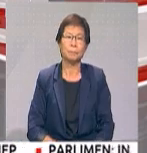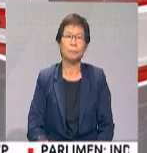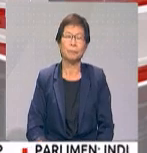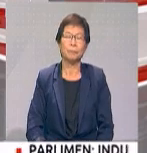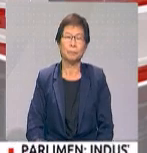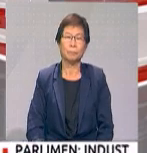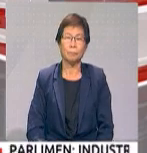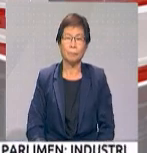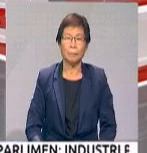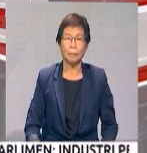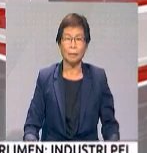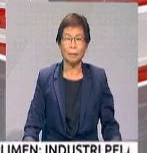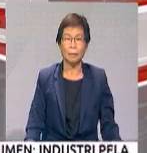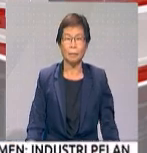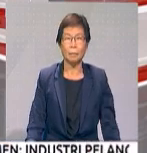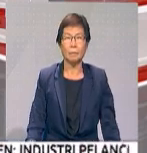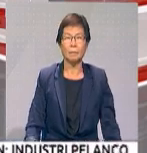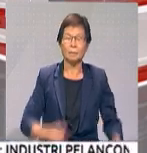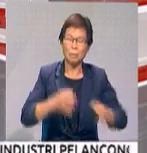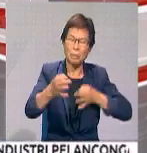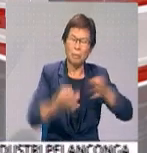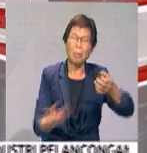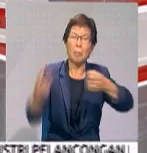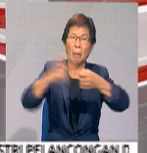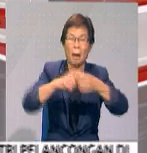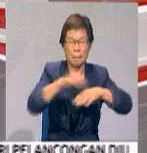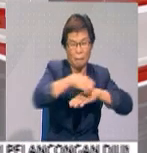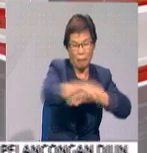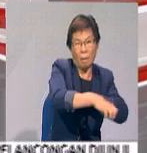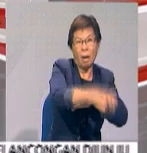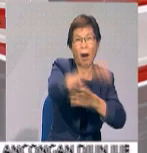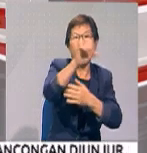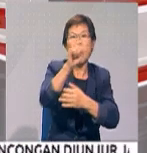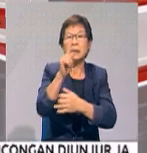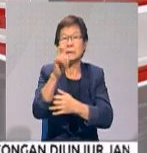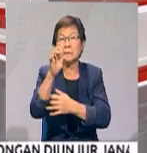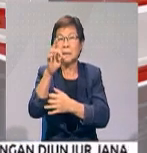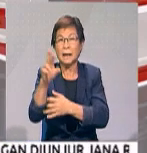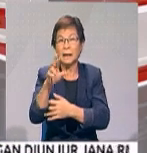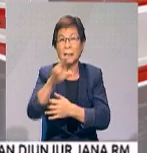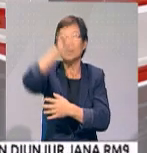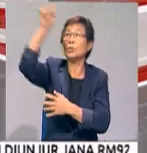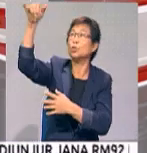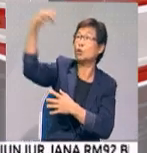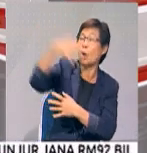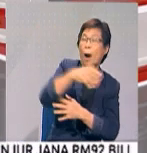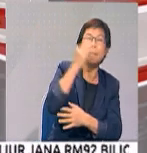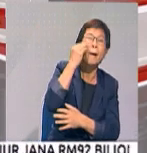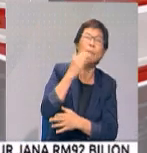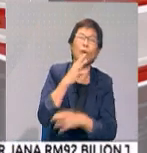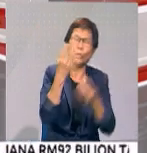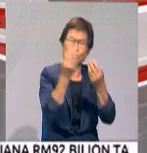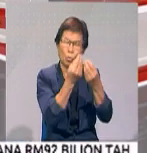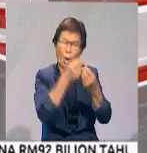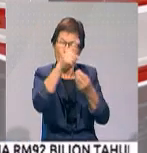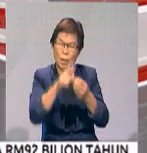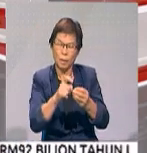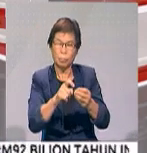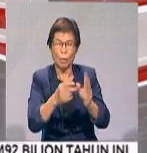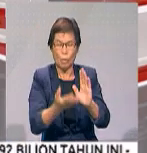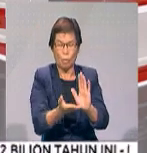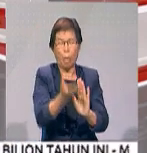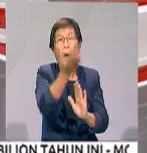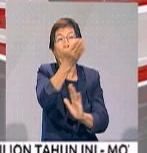dengannya. Mengulas mengenai ekspor panel solar, Tun Dr. Mahathir berkata, jumlahnya perlu